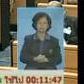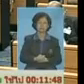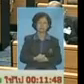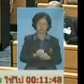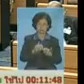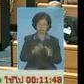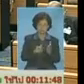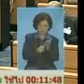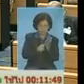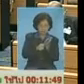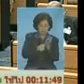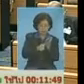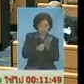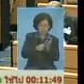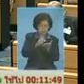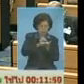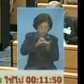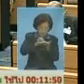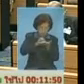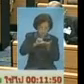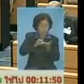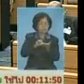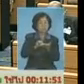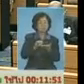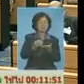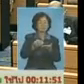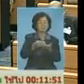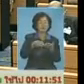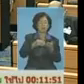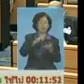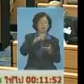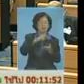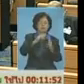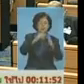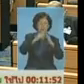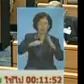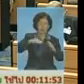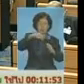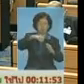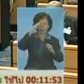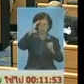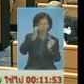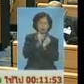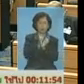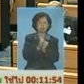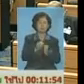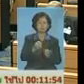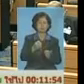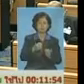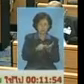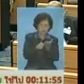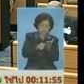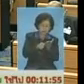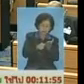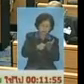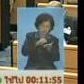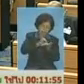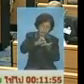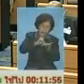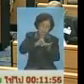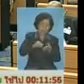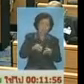แล้วไปแก้สัญญาอีกครับบางโรงพักครับไปแก้สัญญานี่ผมมีเอกสารหมดครับไปแก้สัญญาเนื่องจากโรงพัก